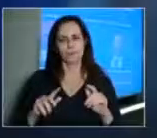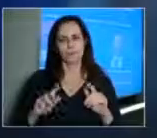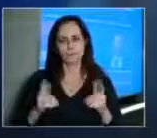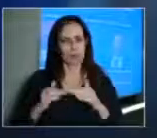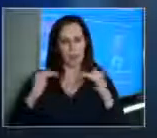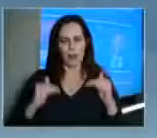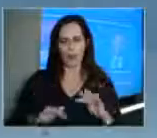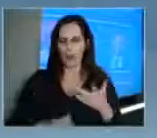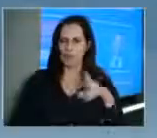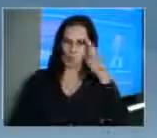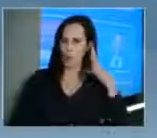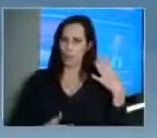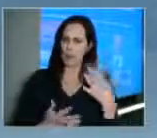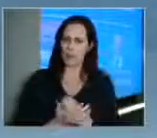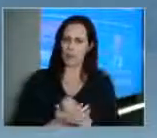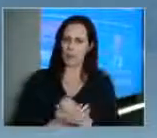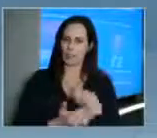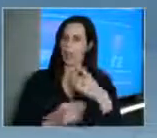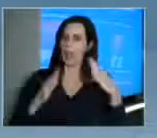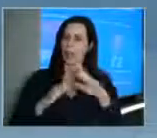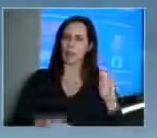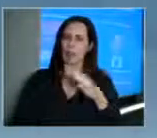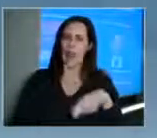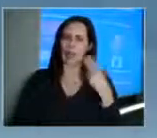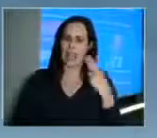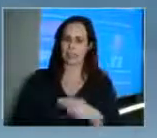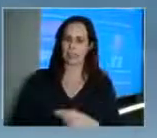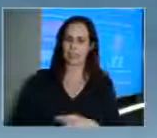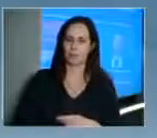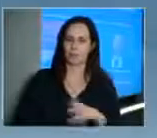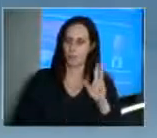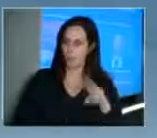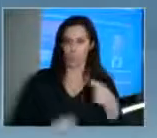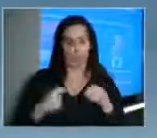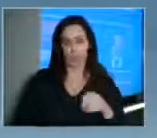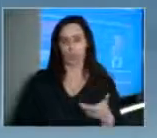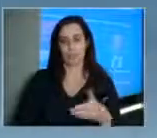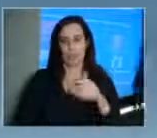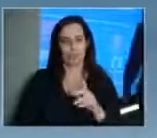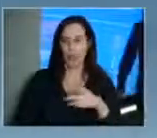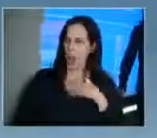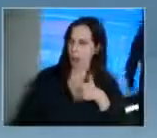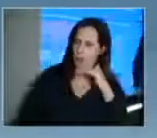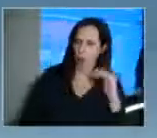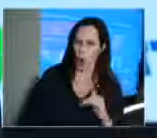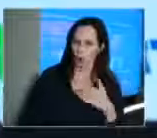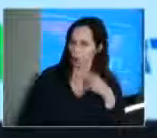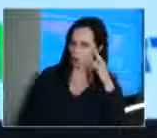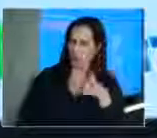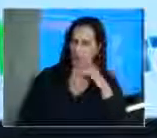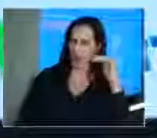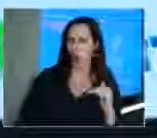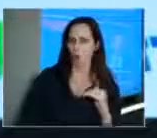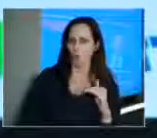הליכוד לא מצליח להיות הבית של הקהילה הגאה? קודם כל, ויש חבר כנסת... אני לא מבין למה אני בנחיתות. אני לא חושב שאני